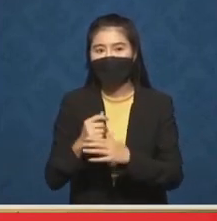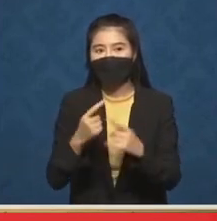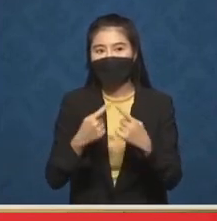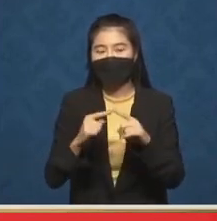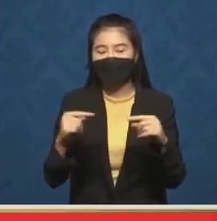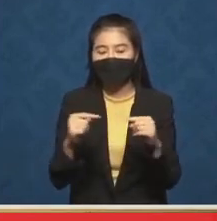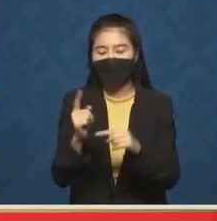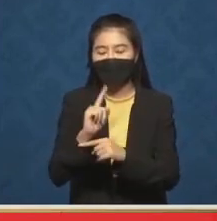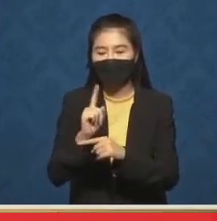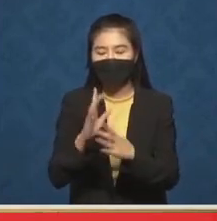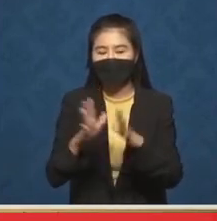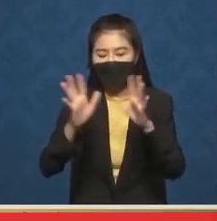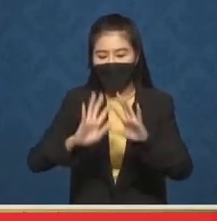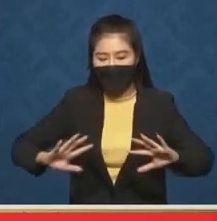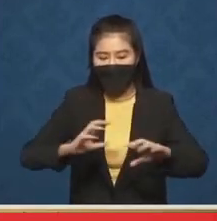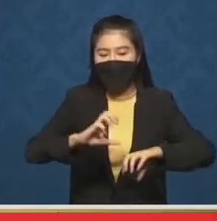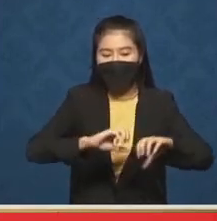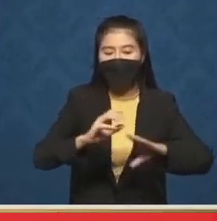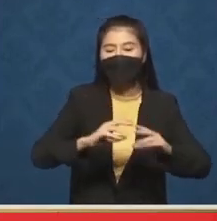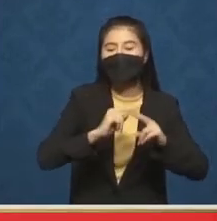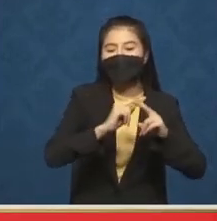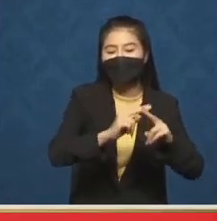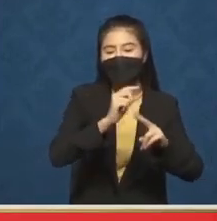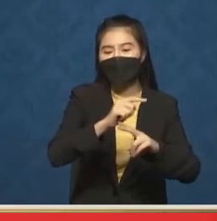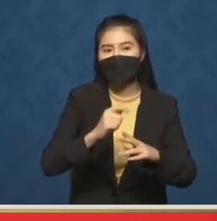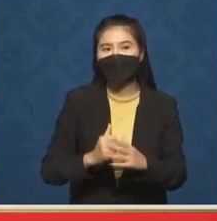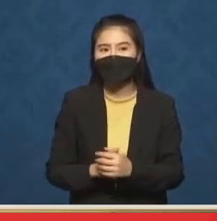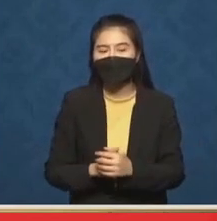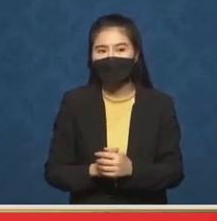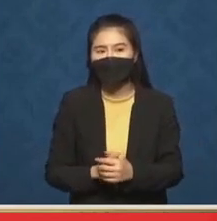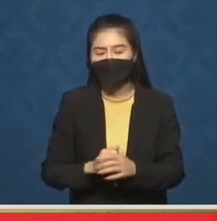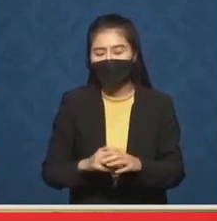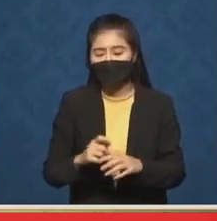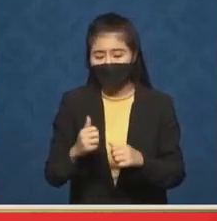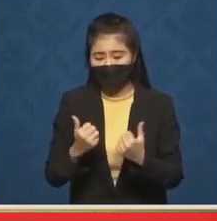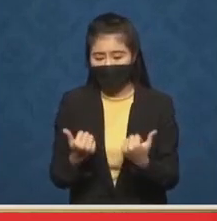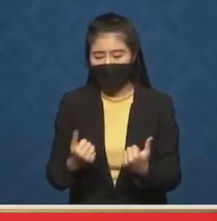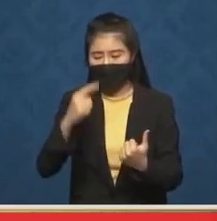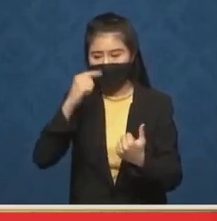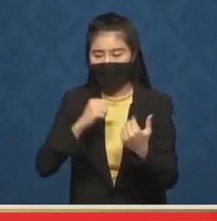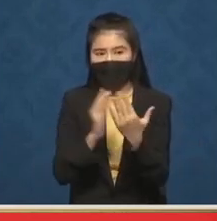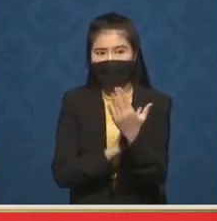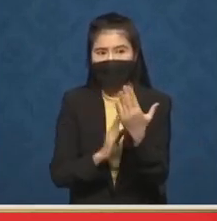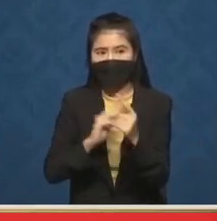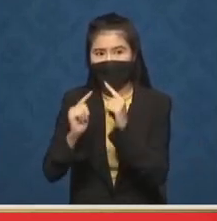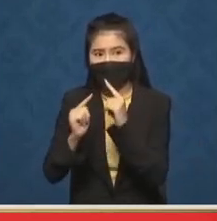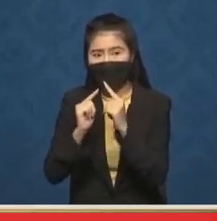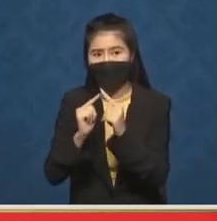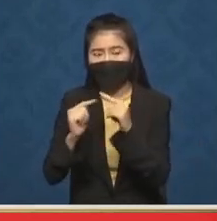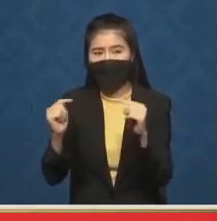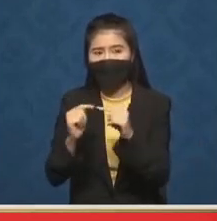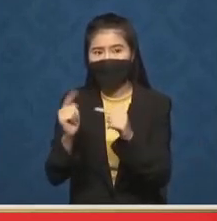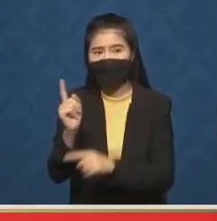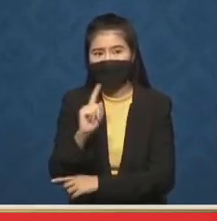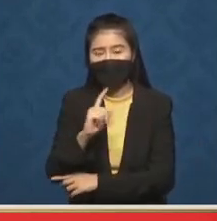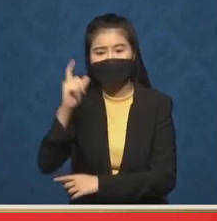บอกว่าให้เปเรื่องของอเซีนเถอะเป็เรื่ของ Special Envoyesecการเข้าไปข้างนี้เราจงไม่ไปพยามพดเรื่อง